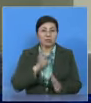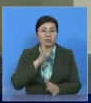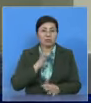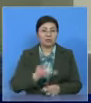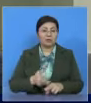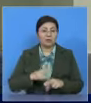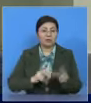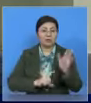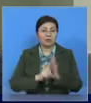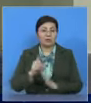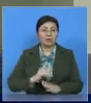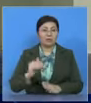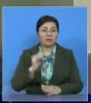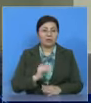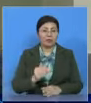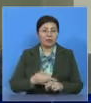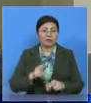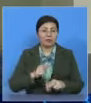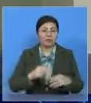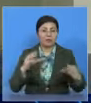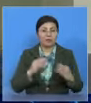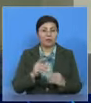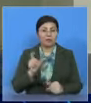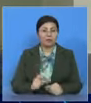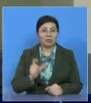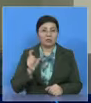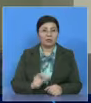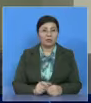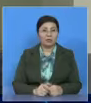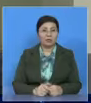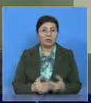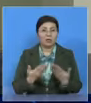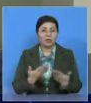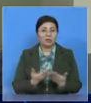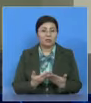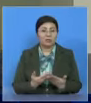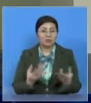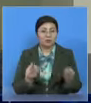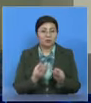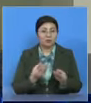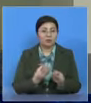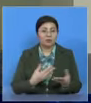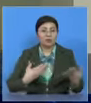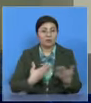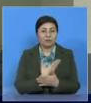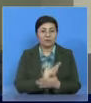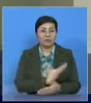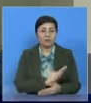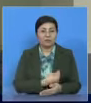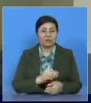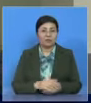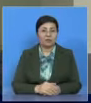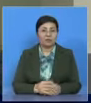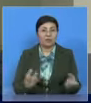мы так и начали в феврале из этих слоев населения. В данный момент им подлежит ревакцинация.